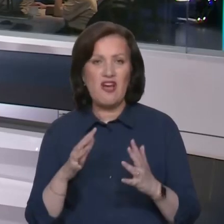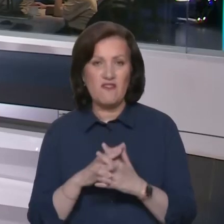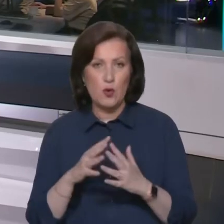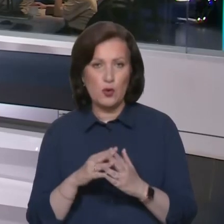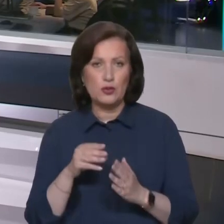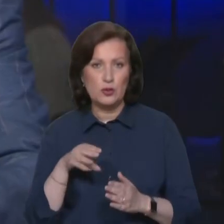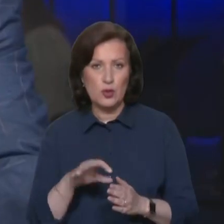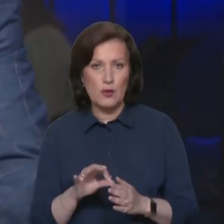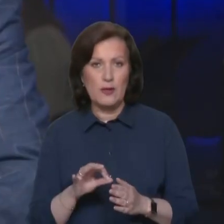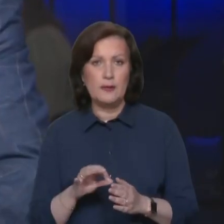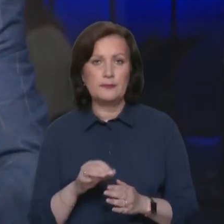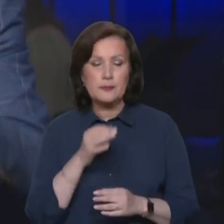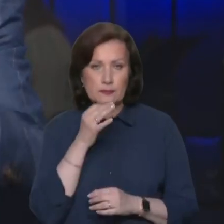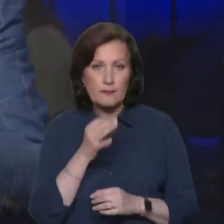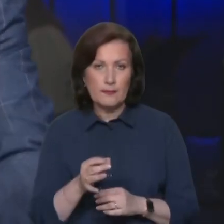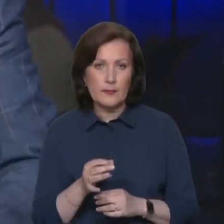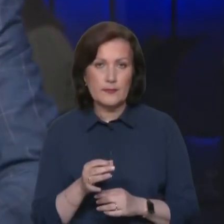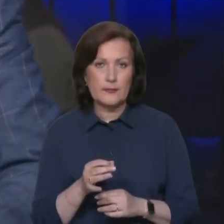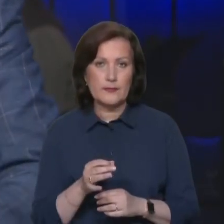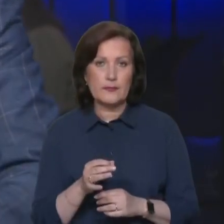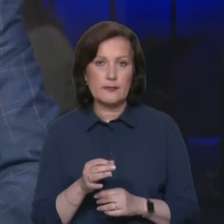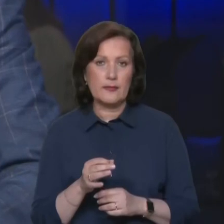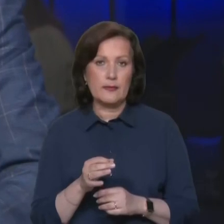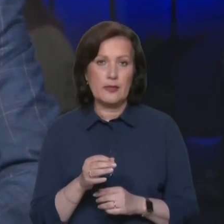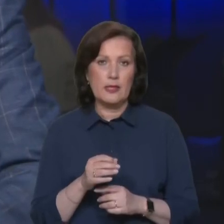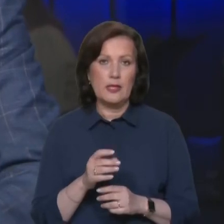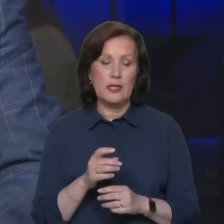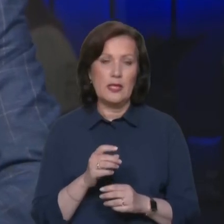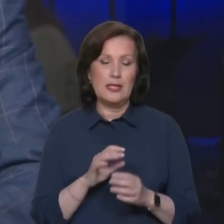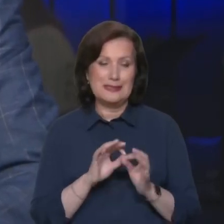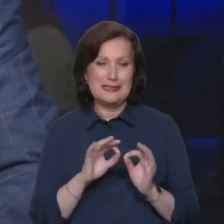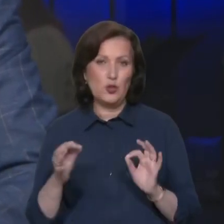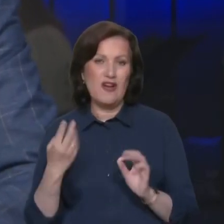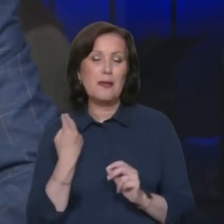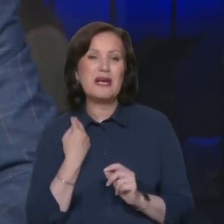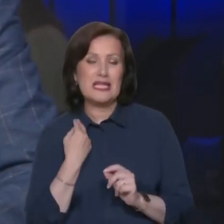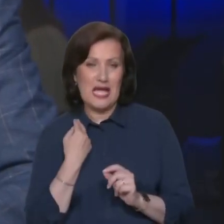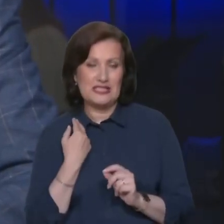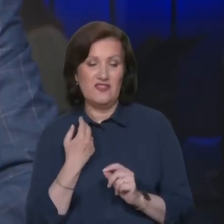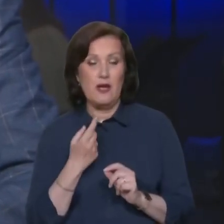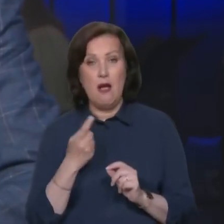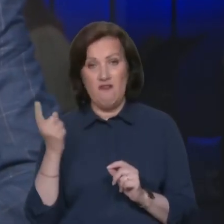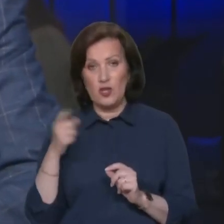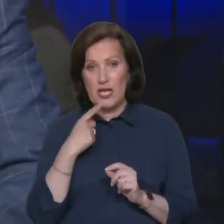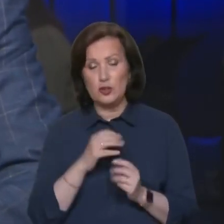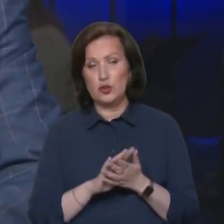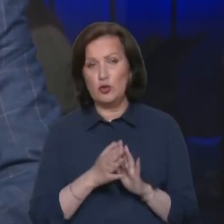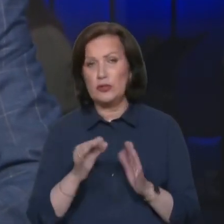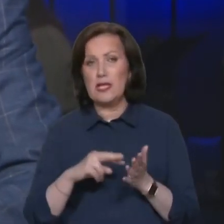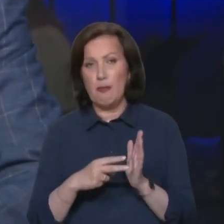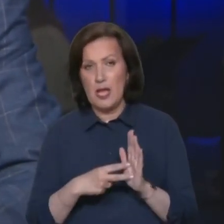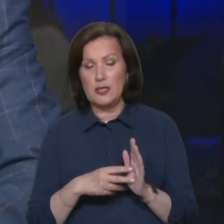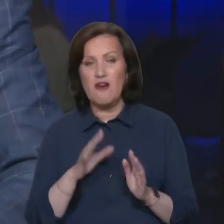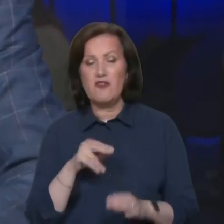фронті, то ось сказали, що не цитував британців, кажуть, що ситуація йде за планом.